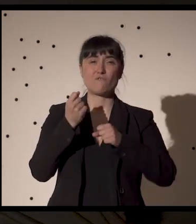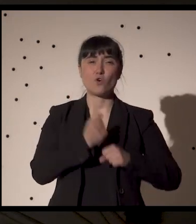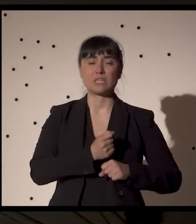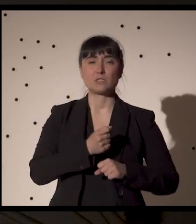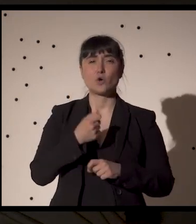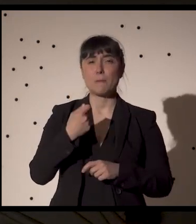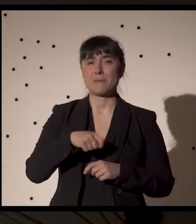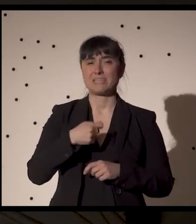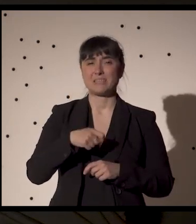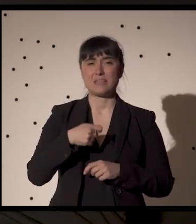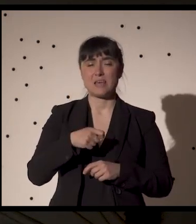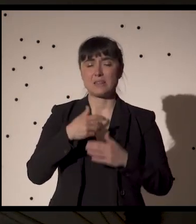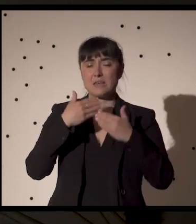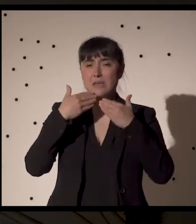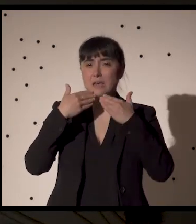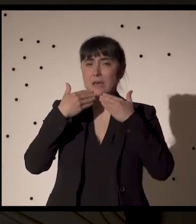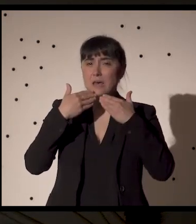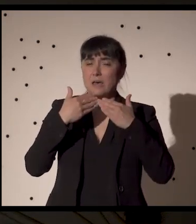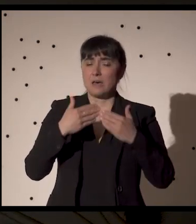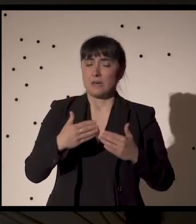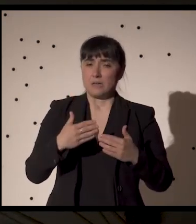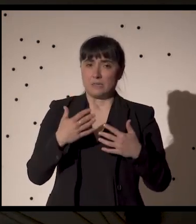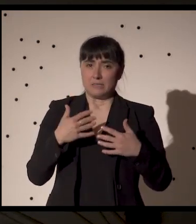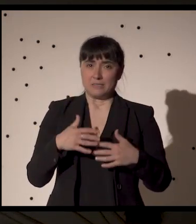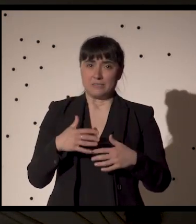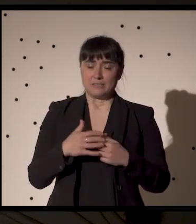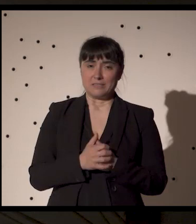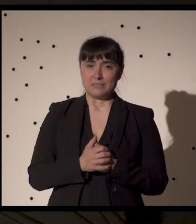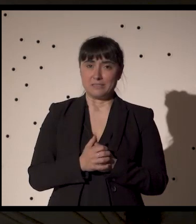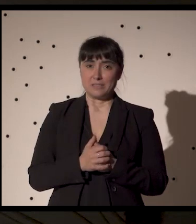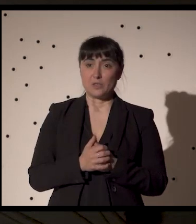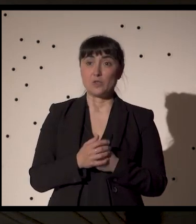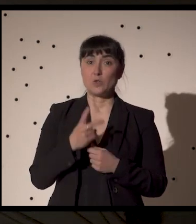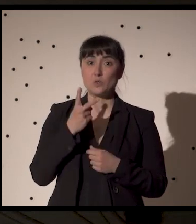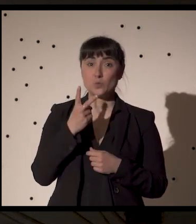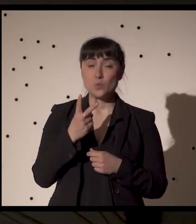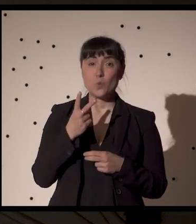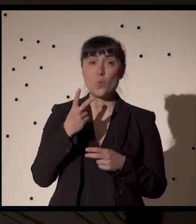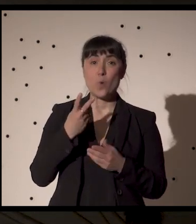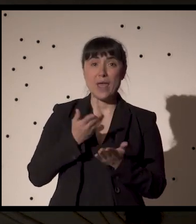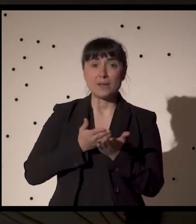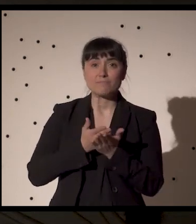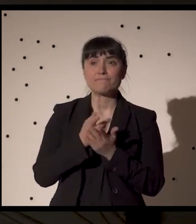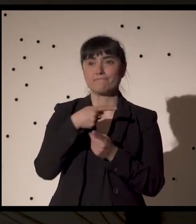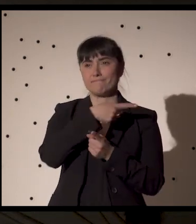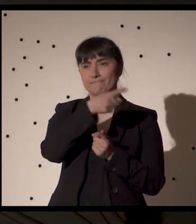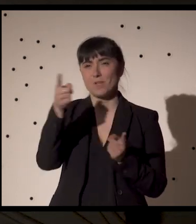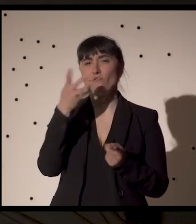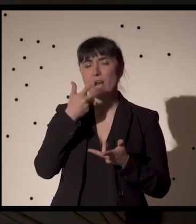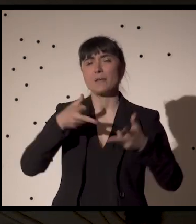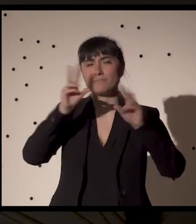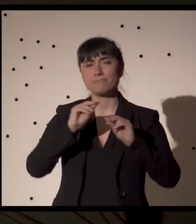per il lavoro che ha fatto durante questi due lunghi mandati Anzi io dedicherei a Salvatore che ruba un grande applauso perché